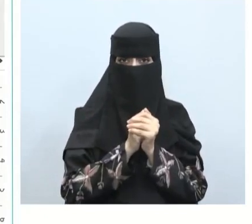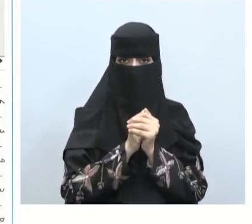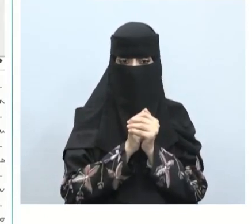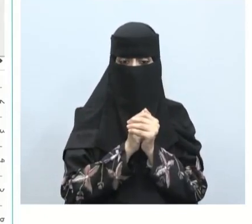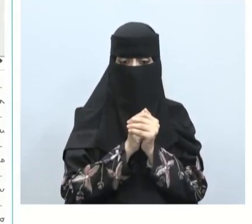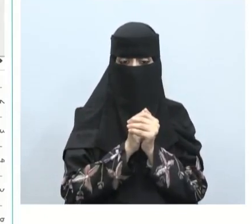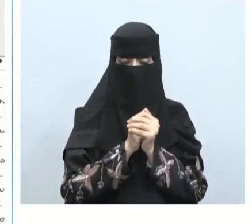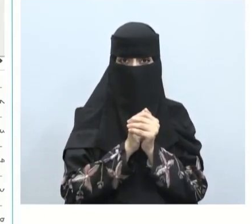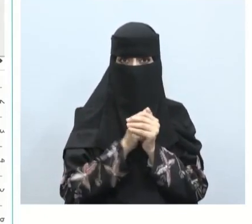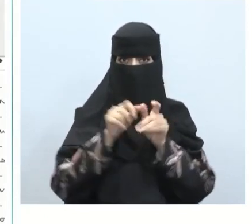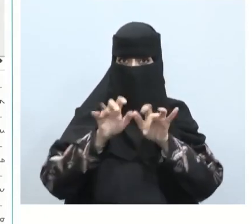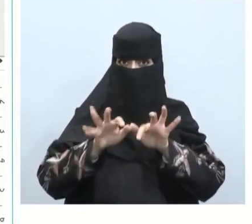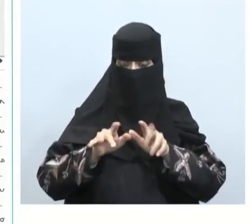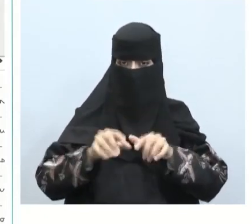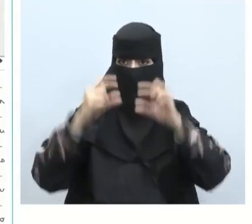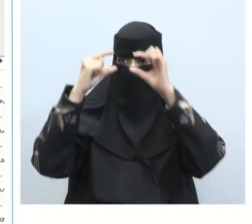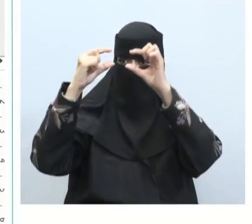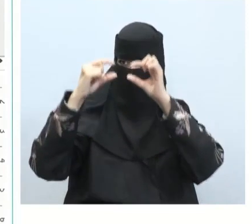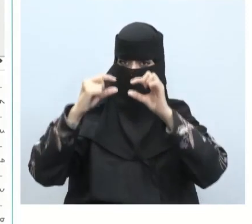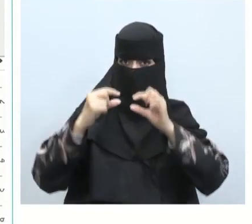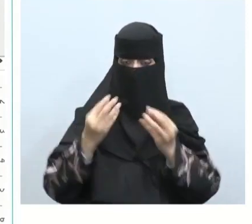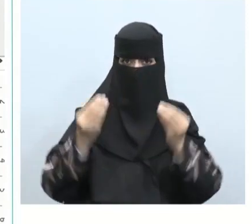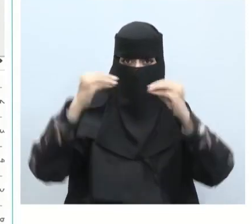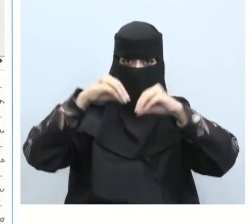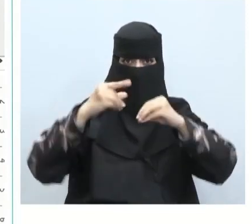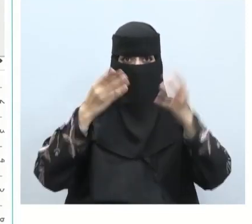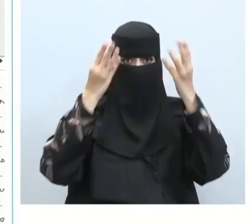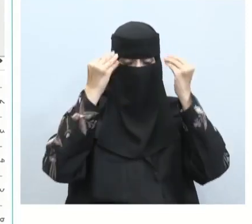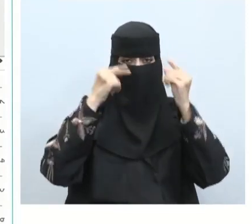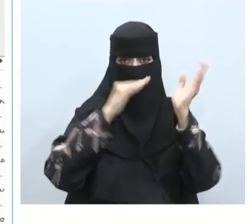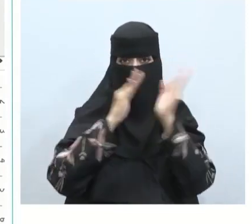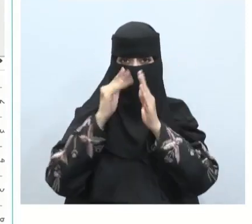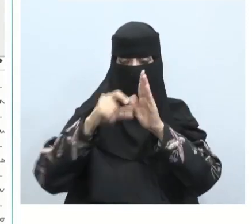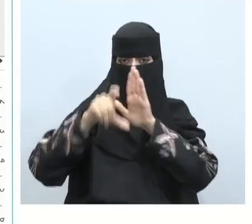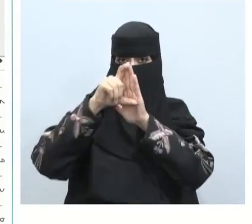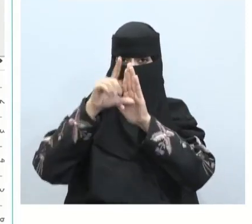الملف نكتب كلمات اضافيه لاثراء المقال او النص